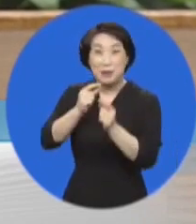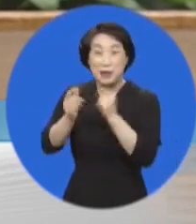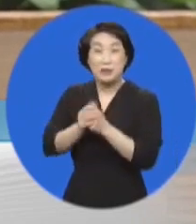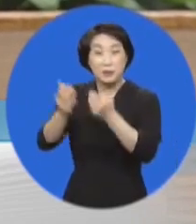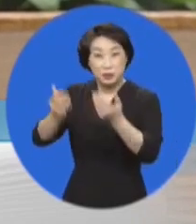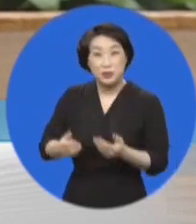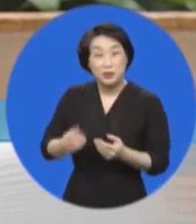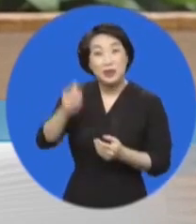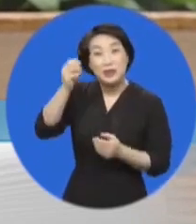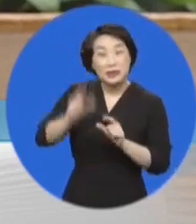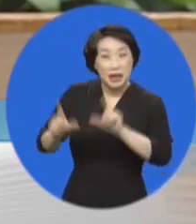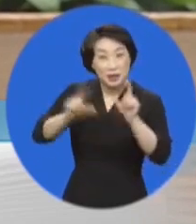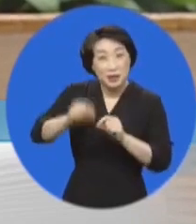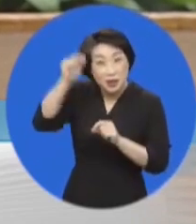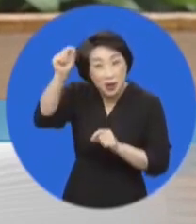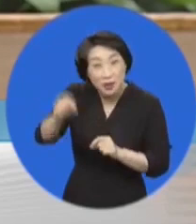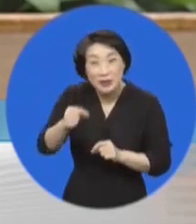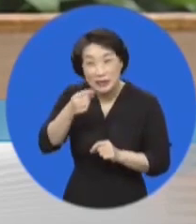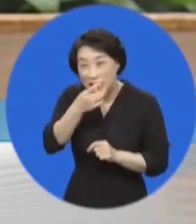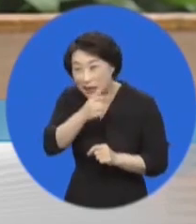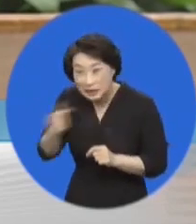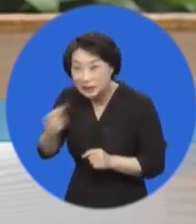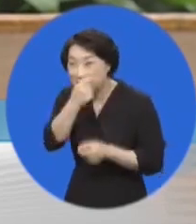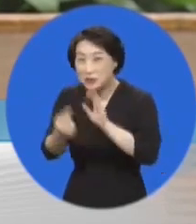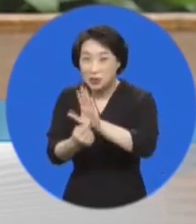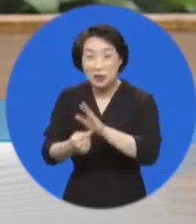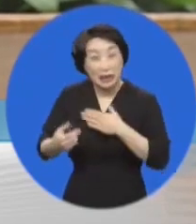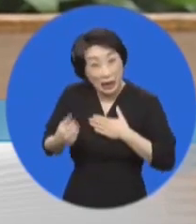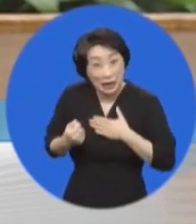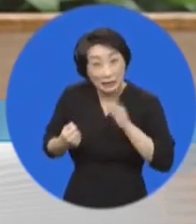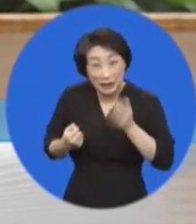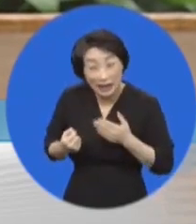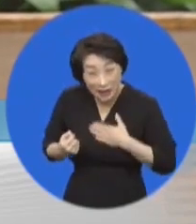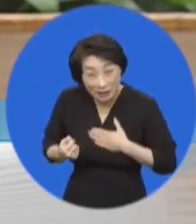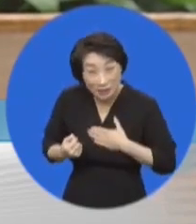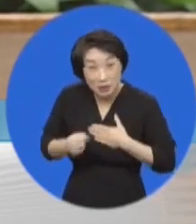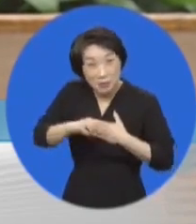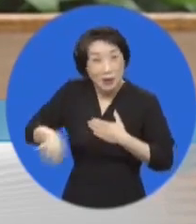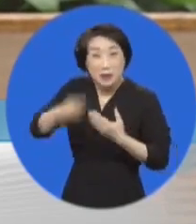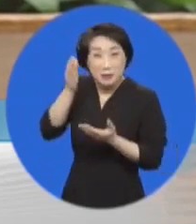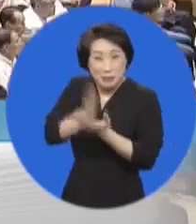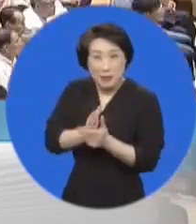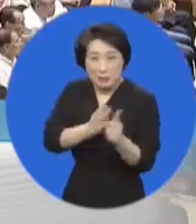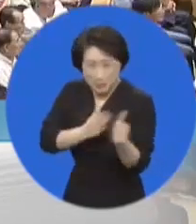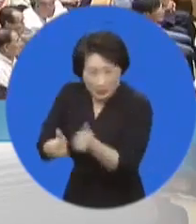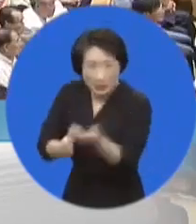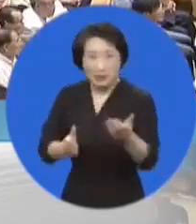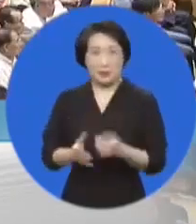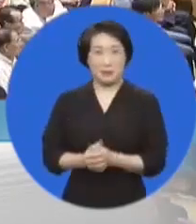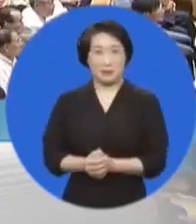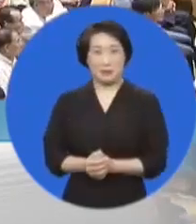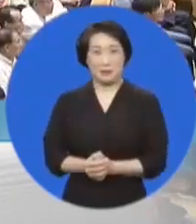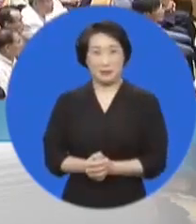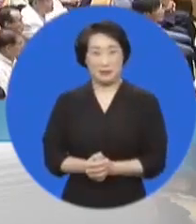말씀으로 주신 영혼이 살게 되는 양식의 증거, 절대 놓치지 말라 이 말입니다.